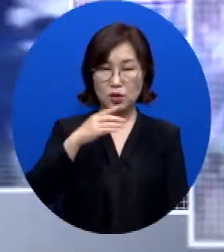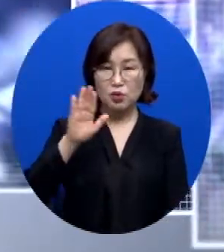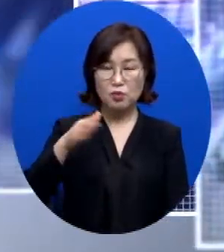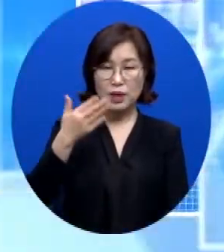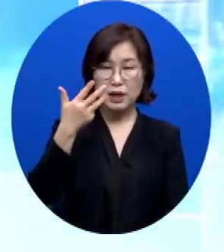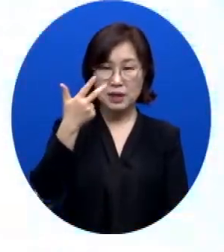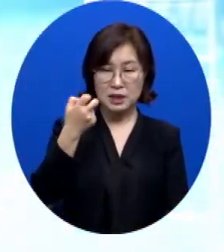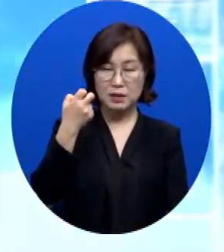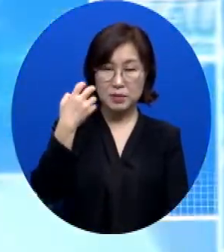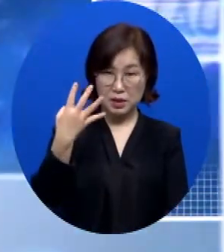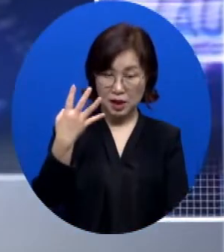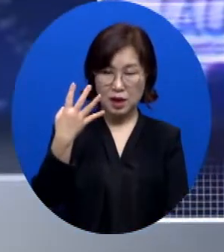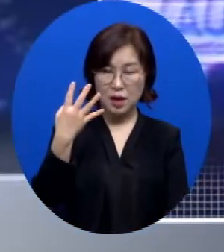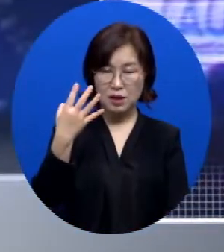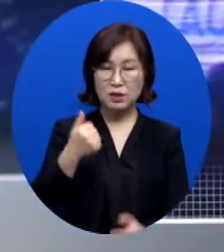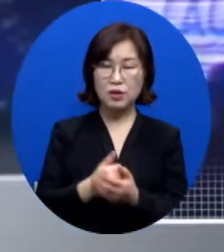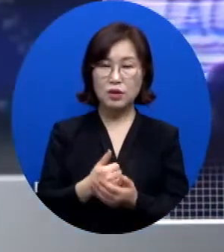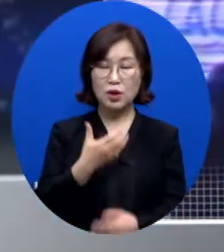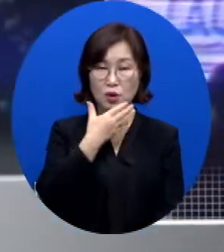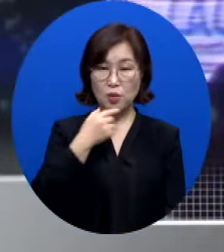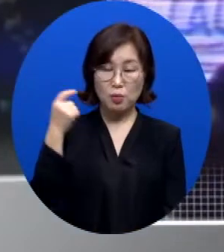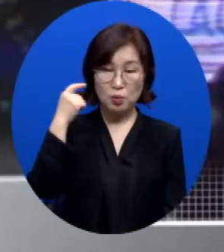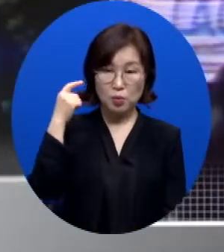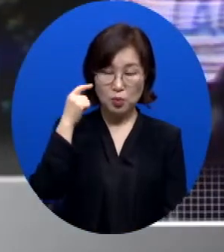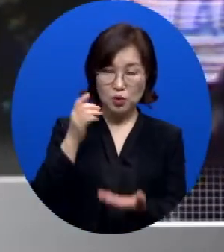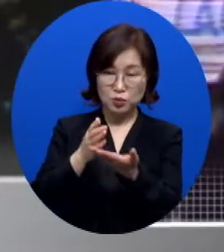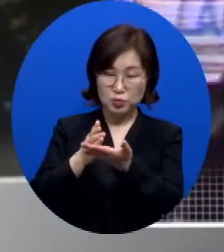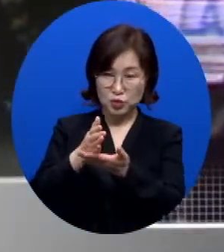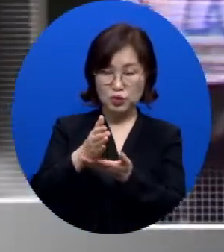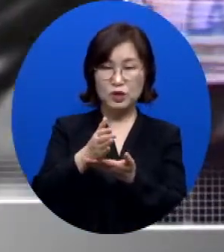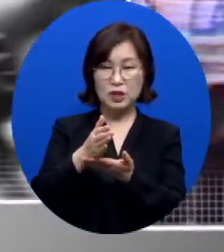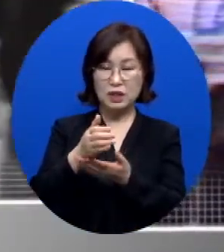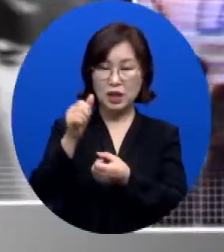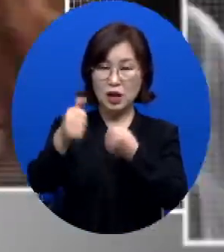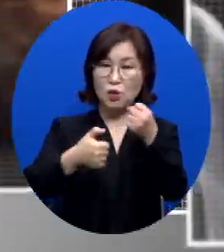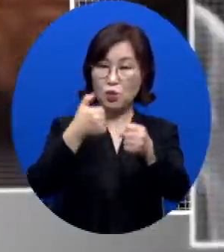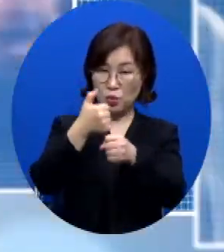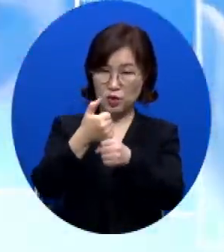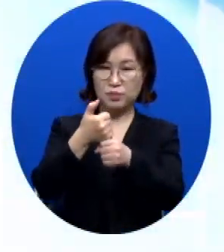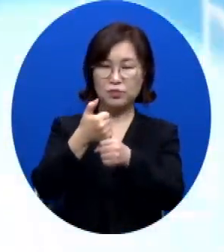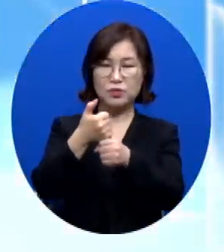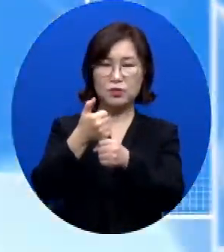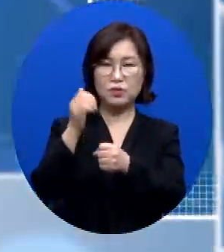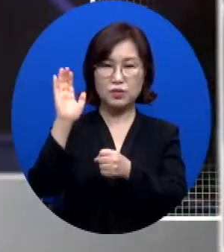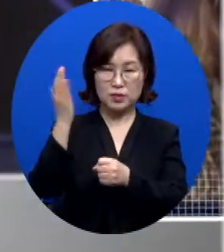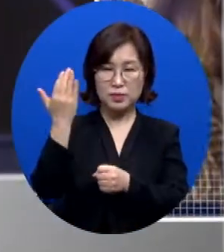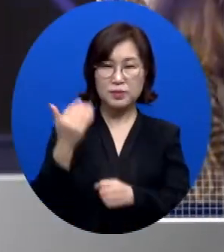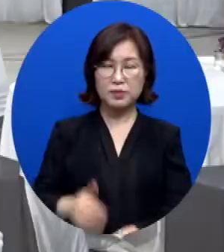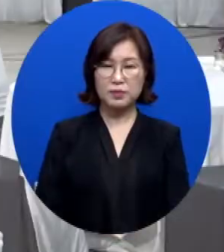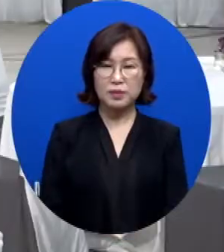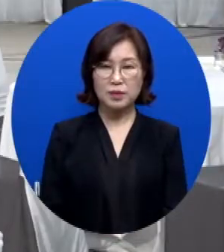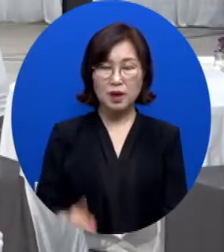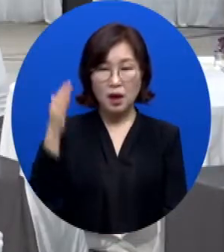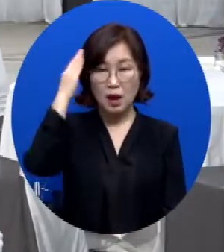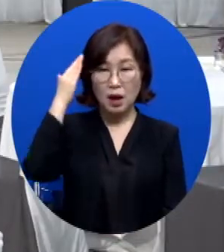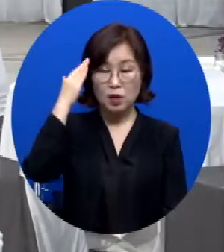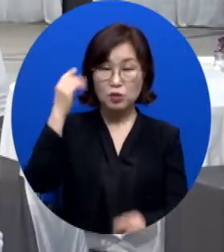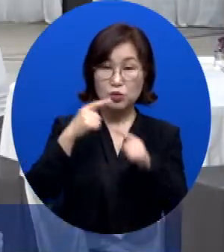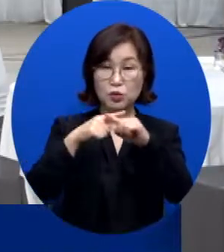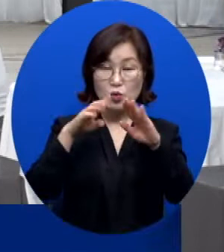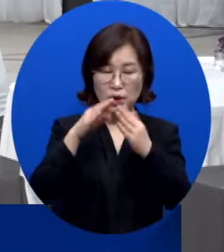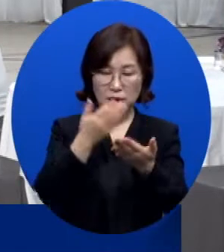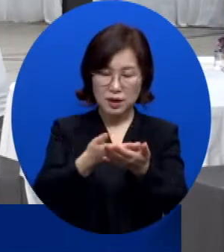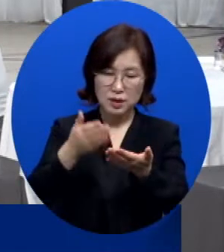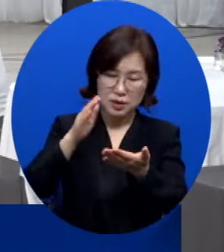1974년 존 스트롬 목사와 빌리 그레이엄 목사 주도로 전 세계 복음주의 운동이 시작된 지 50년. 한국교회가 개혁되고